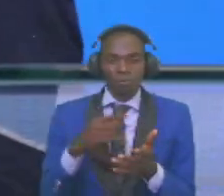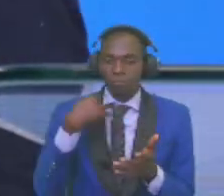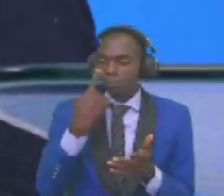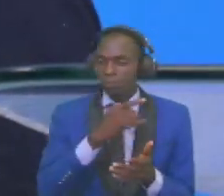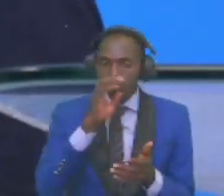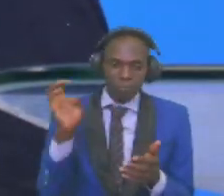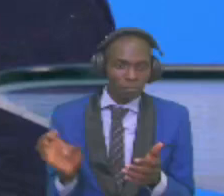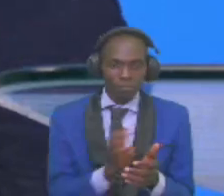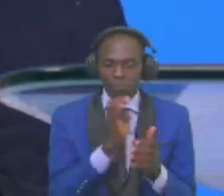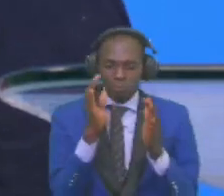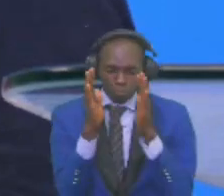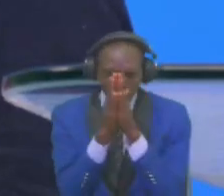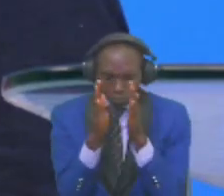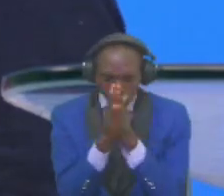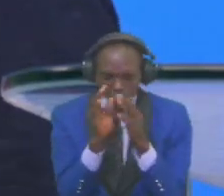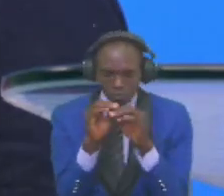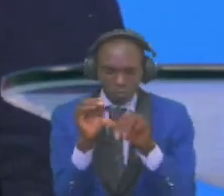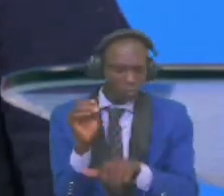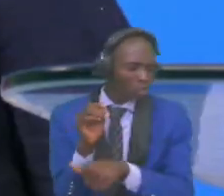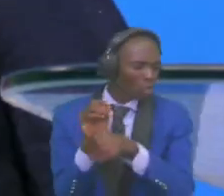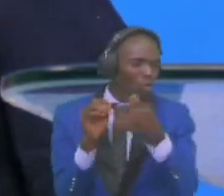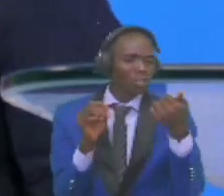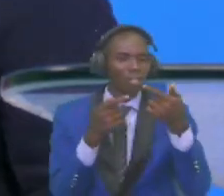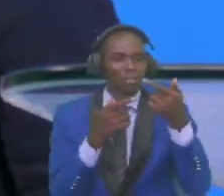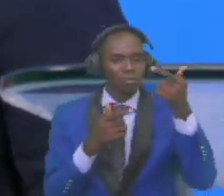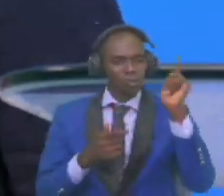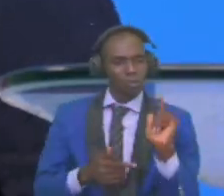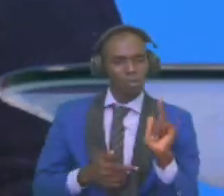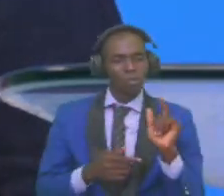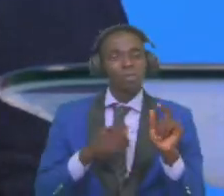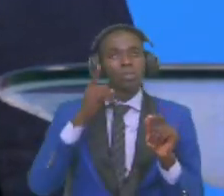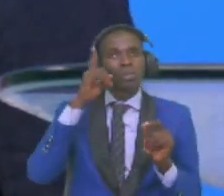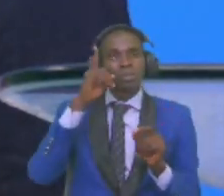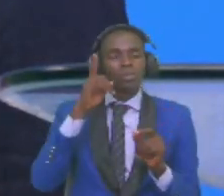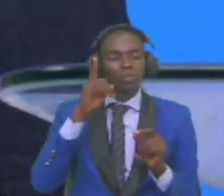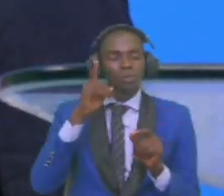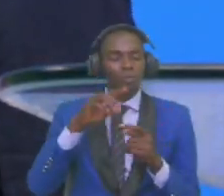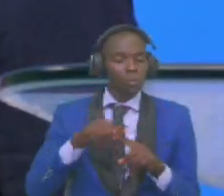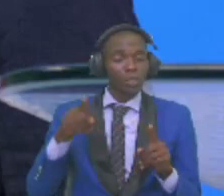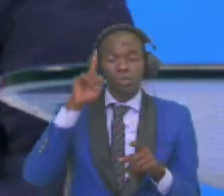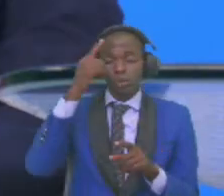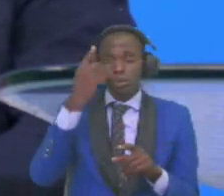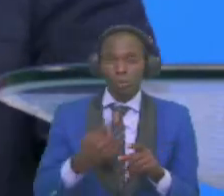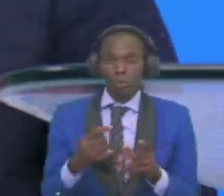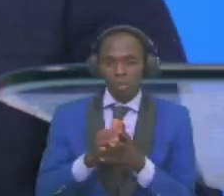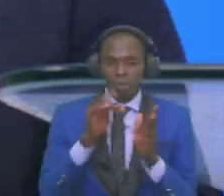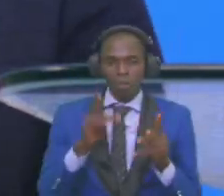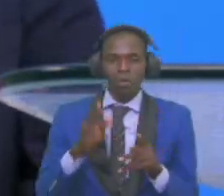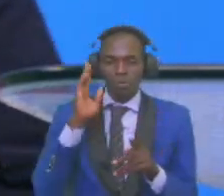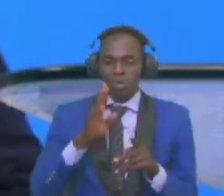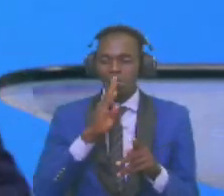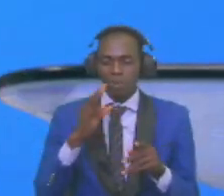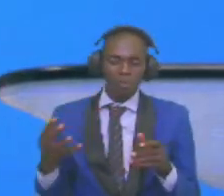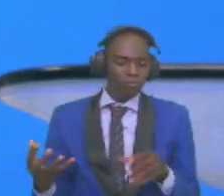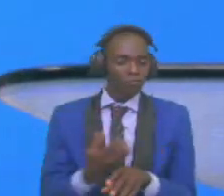il faut sinon programmé un édit peu personne ne m'a nature a aucune prière à un dieu